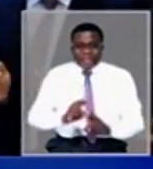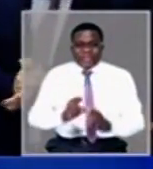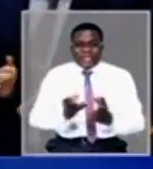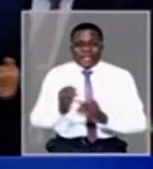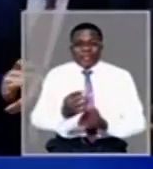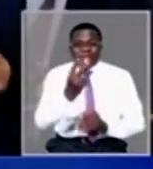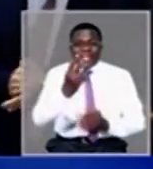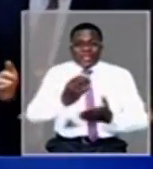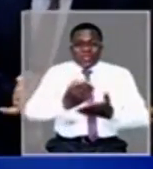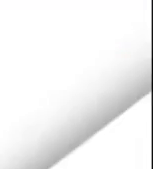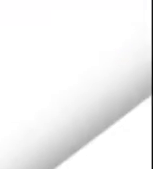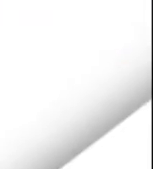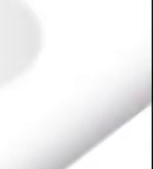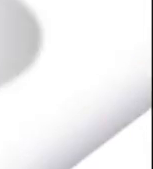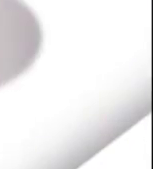par les deux parties.